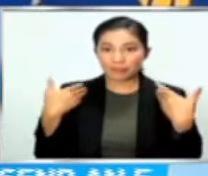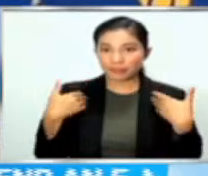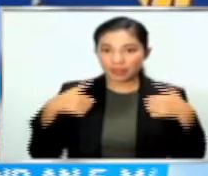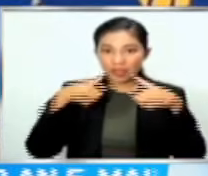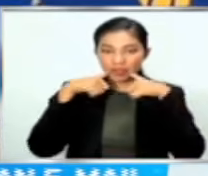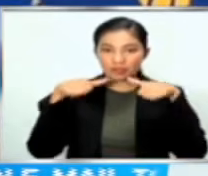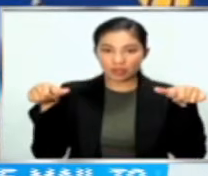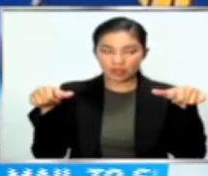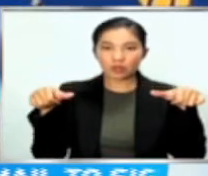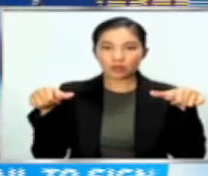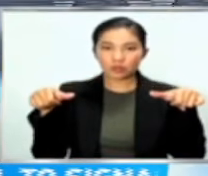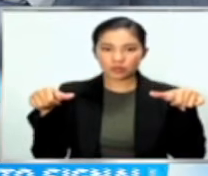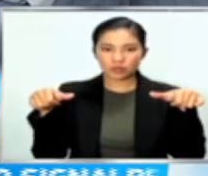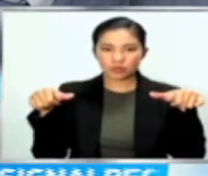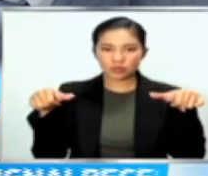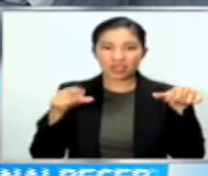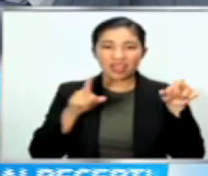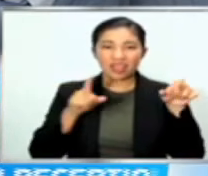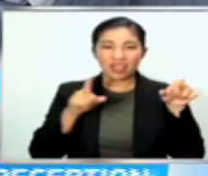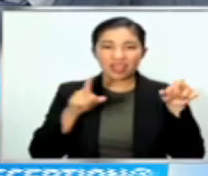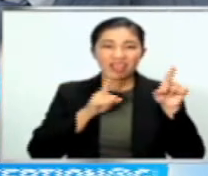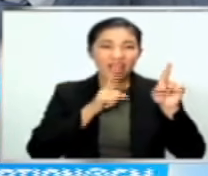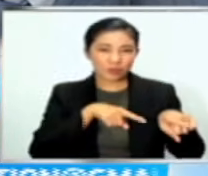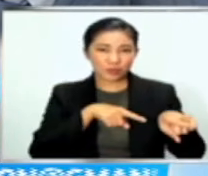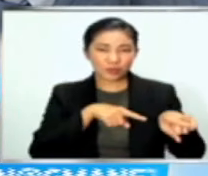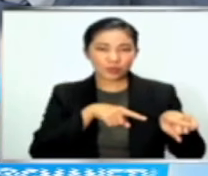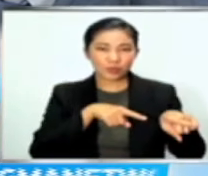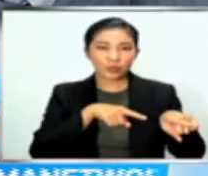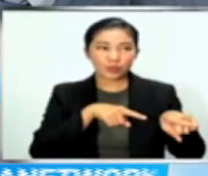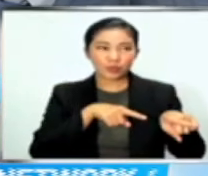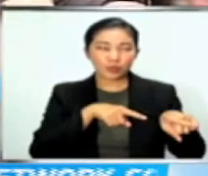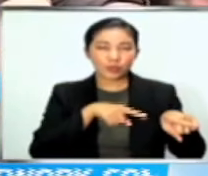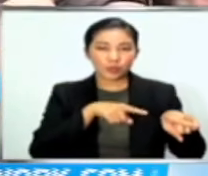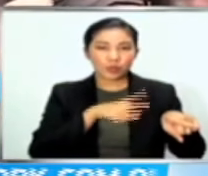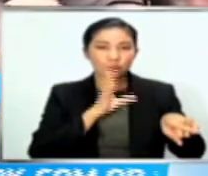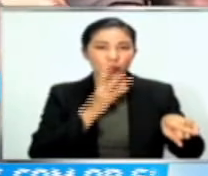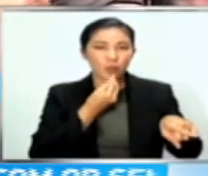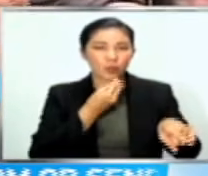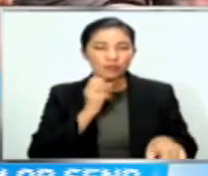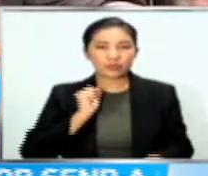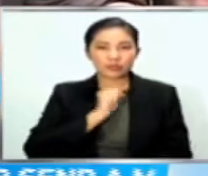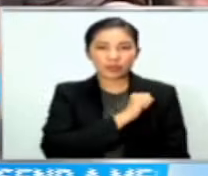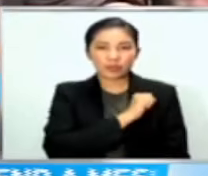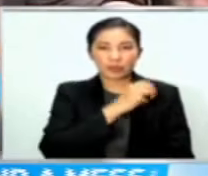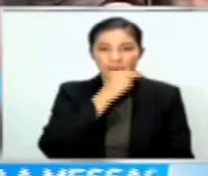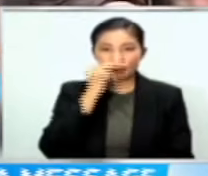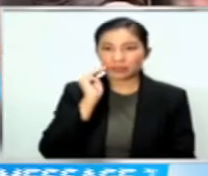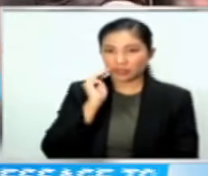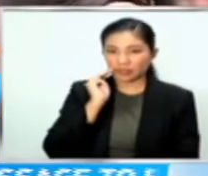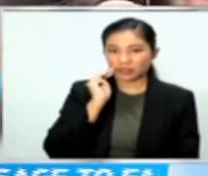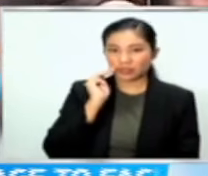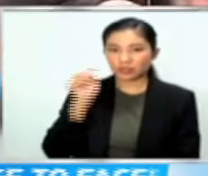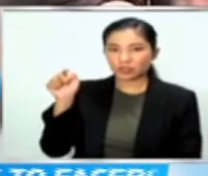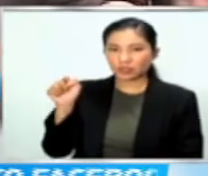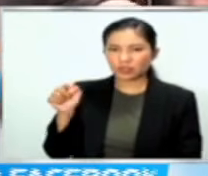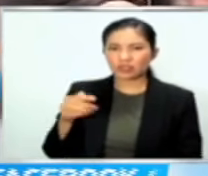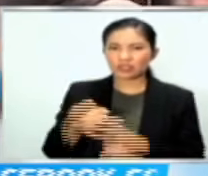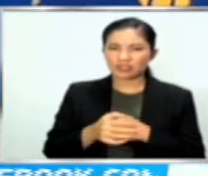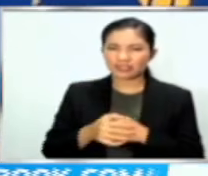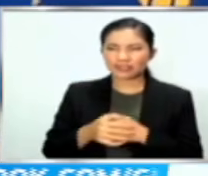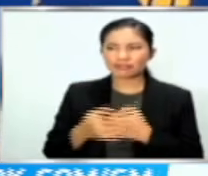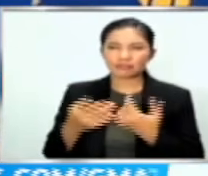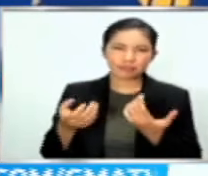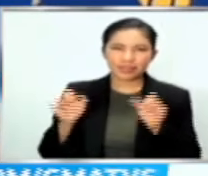malulutong na counterpunch ang Pangulo laban sa kapartidong si Senador Manny Pacquiao na matunog din kakandidato sa pagkapangulo sa